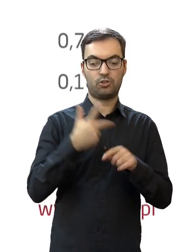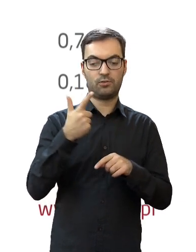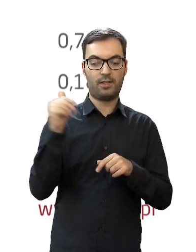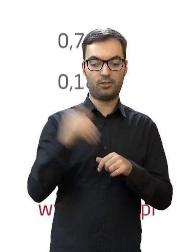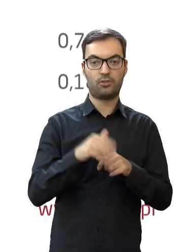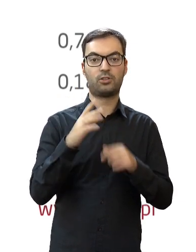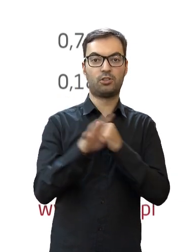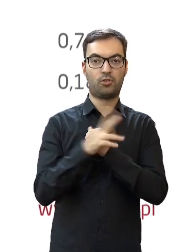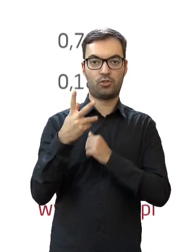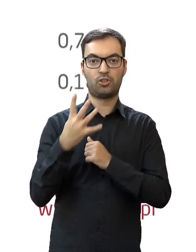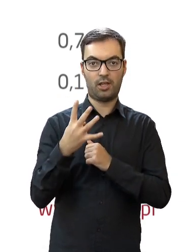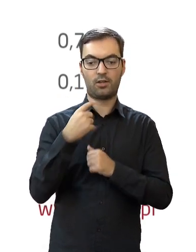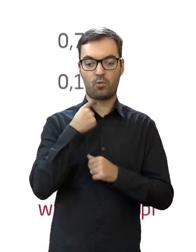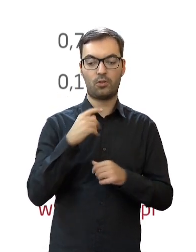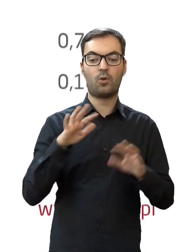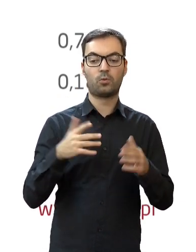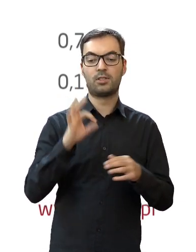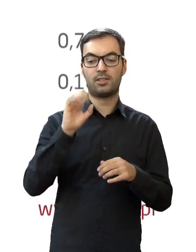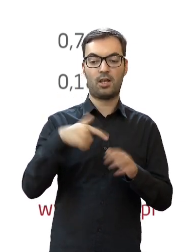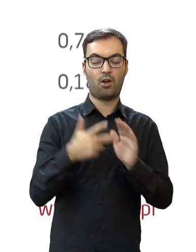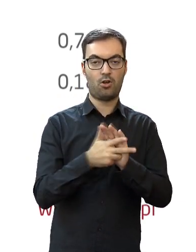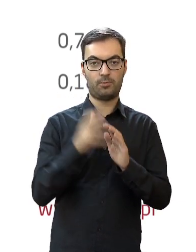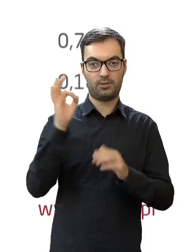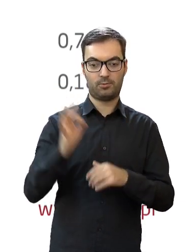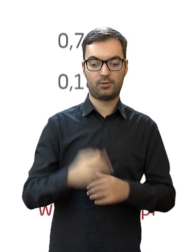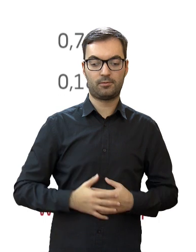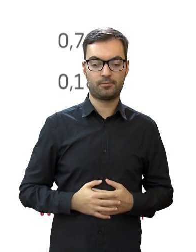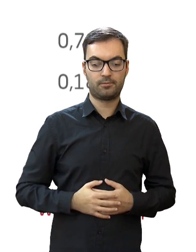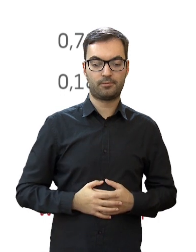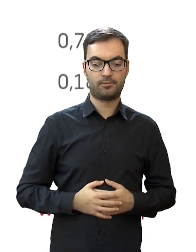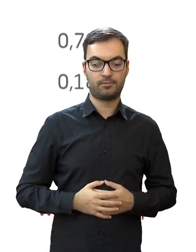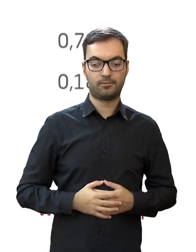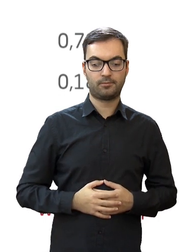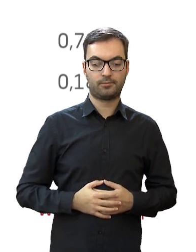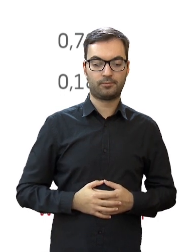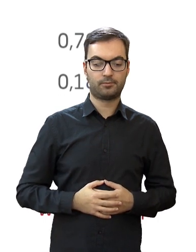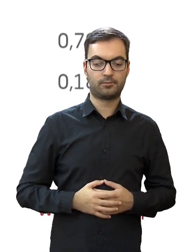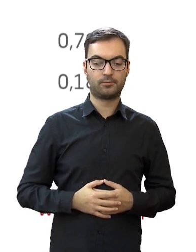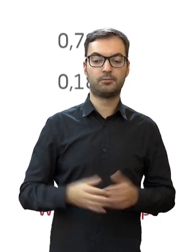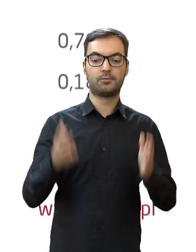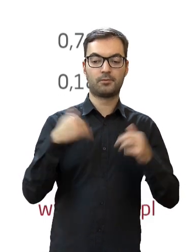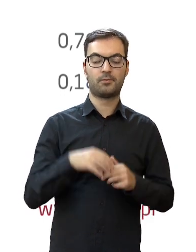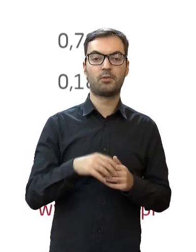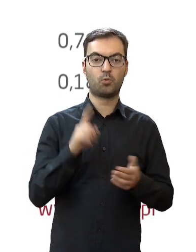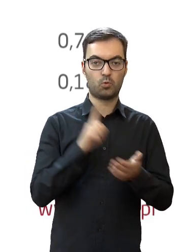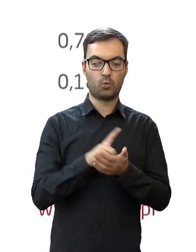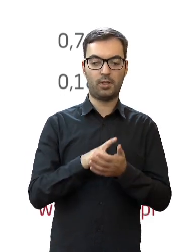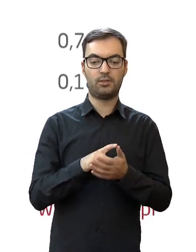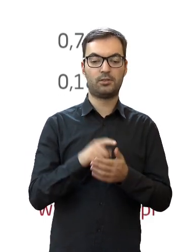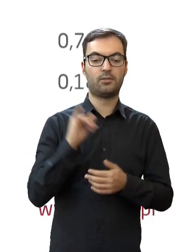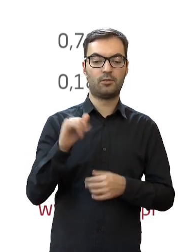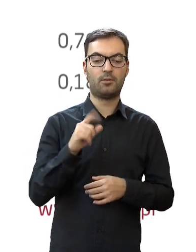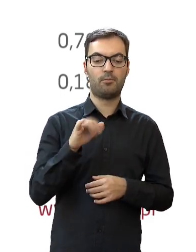głosy, to jest 0,18%. Komitet Wyborczy Skuteczny